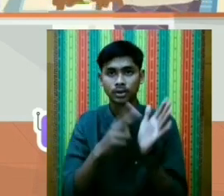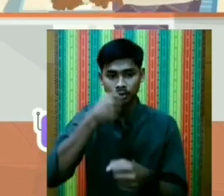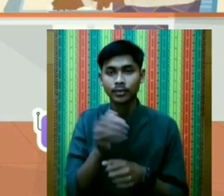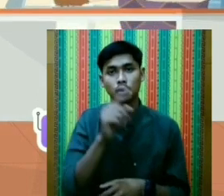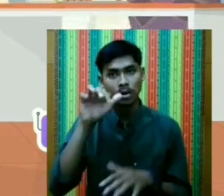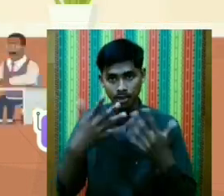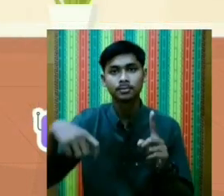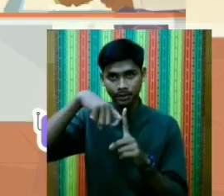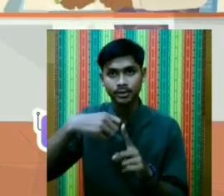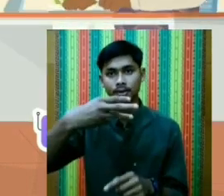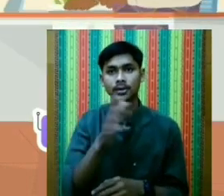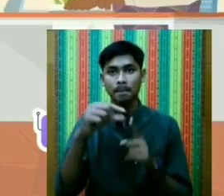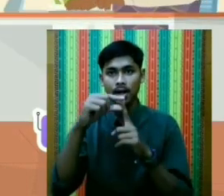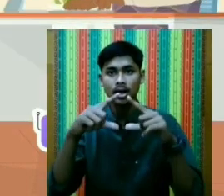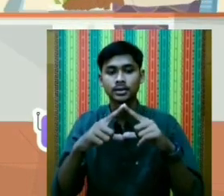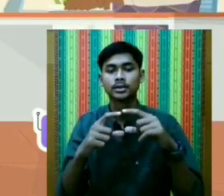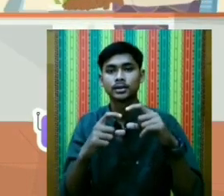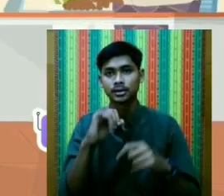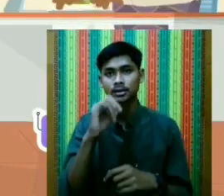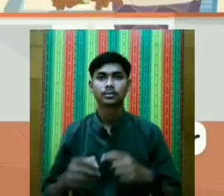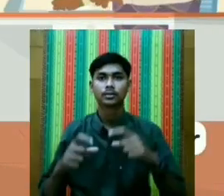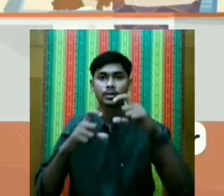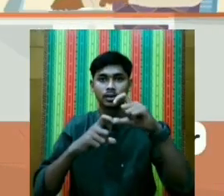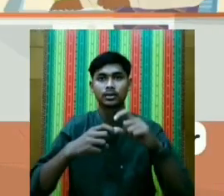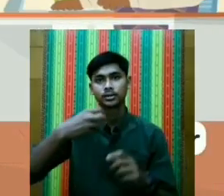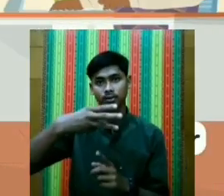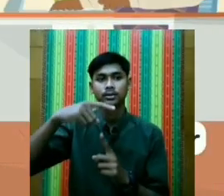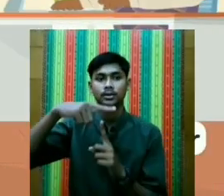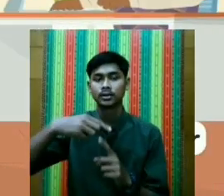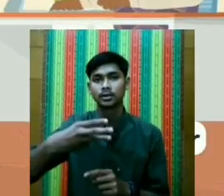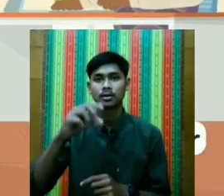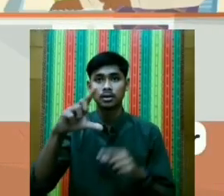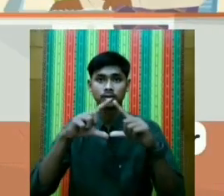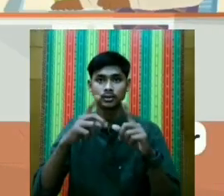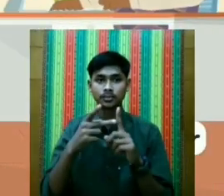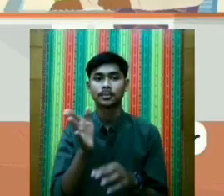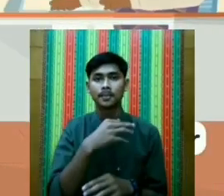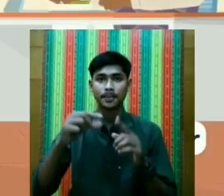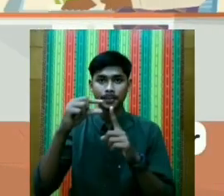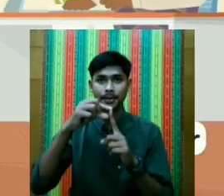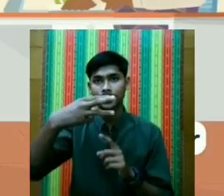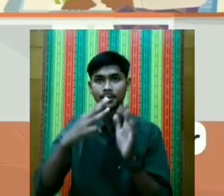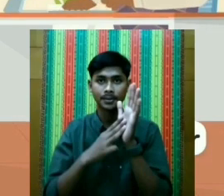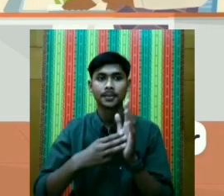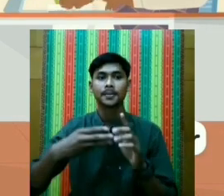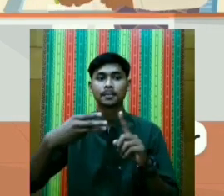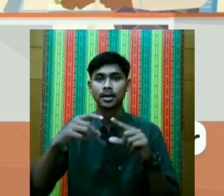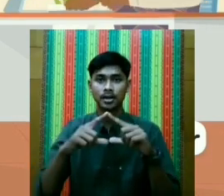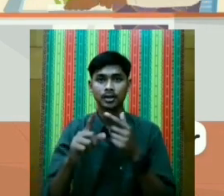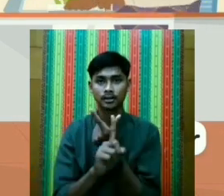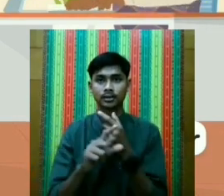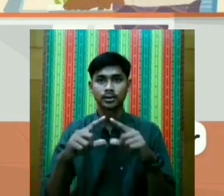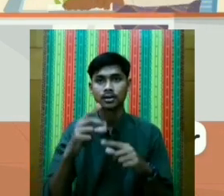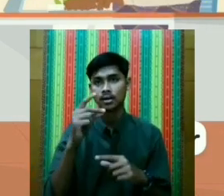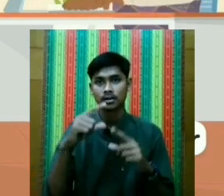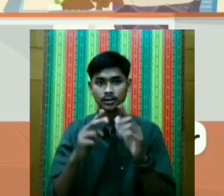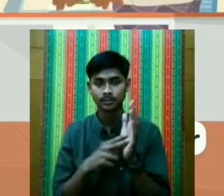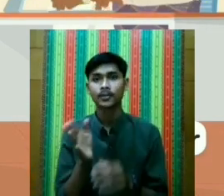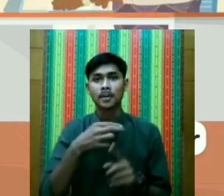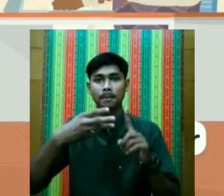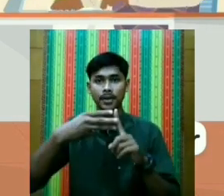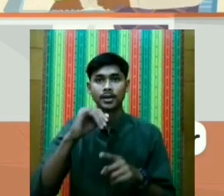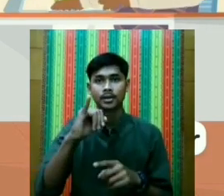ibu atau uang akan di antrian oleh petugas pelayan kami menuju parkiran karena urusan